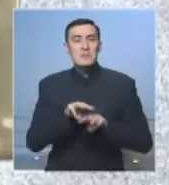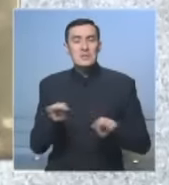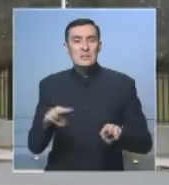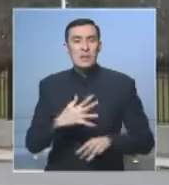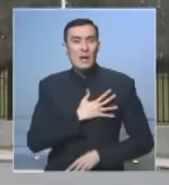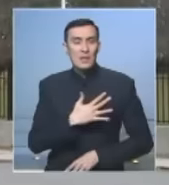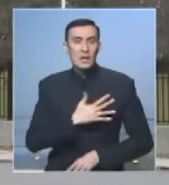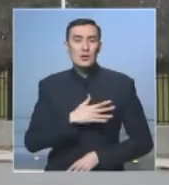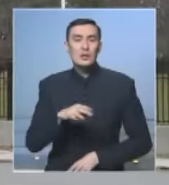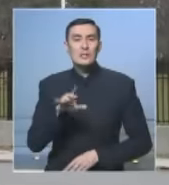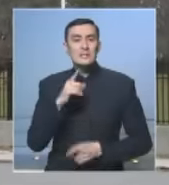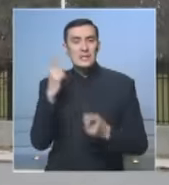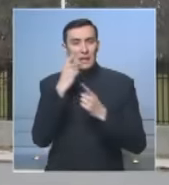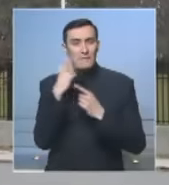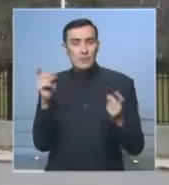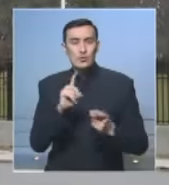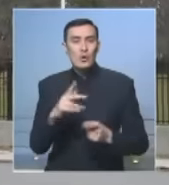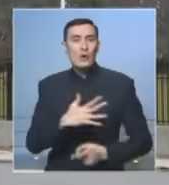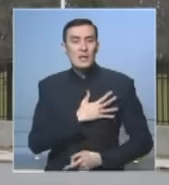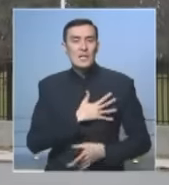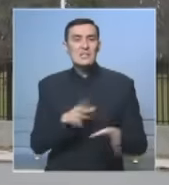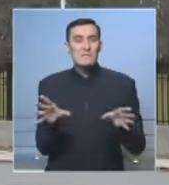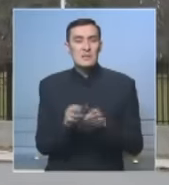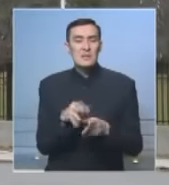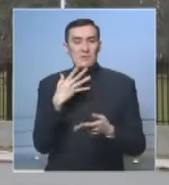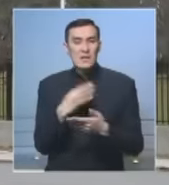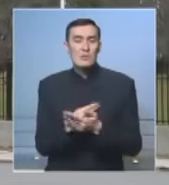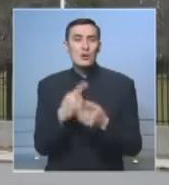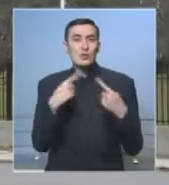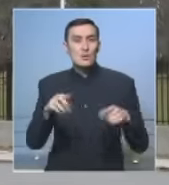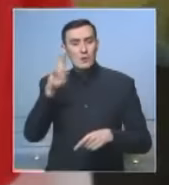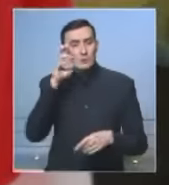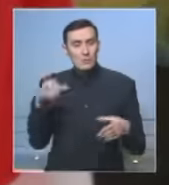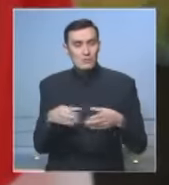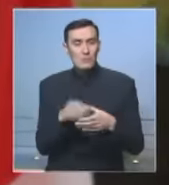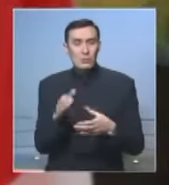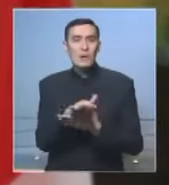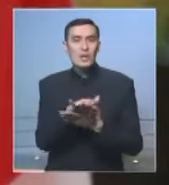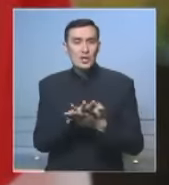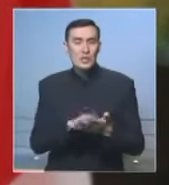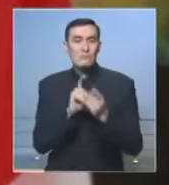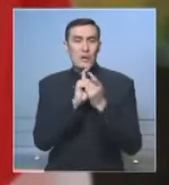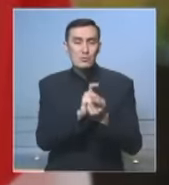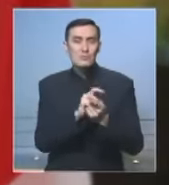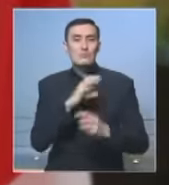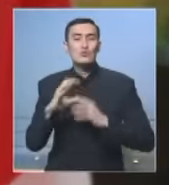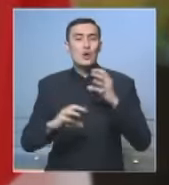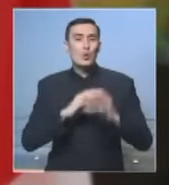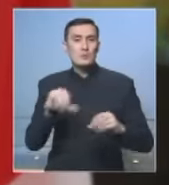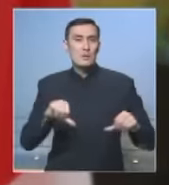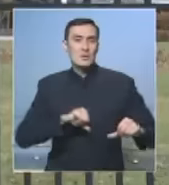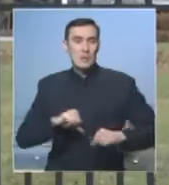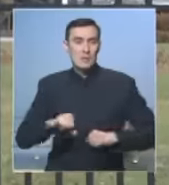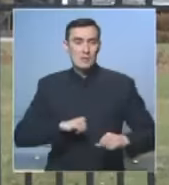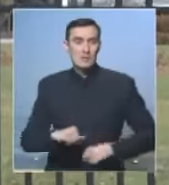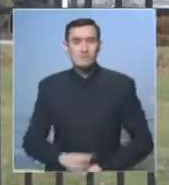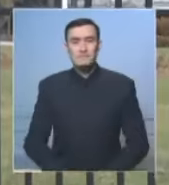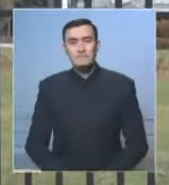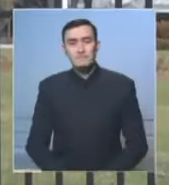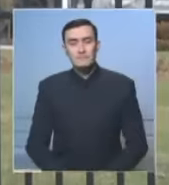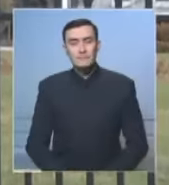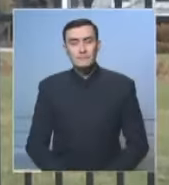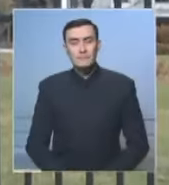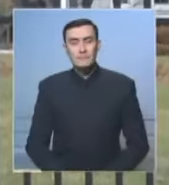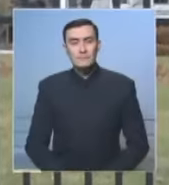страны Джастин Трюдо уже заявил, что Канада совместно со своими союзниками продолжит борьбу с международным терроризмом.